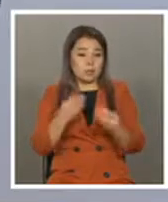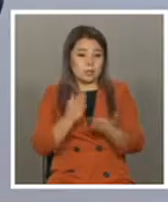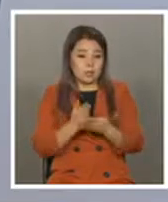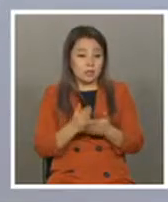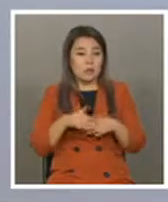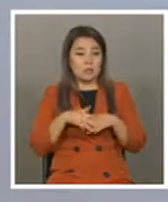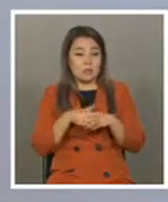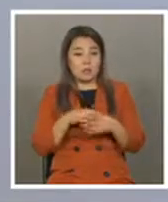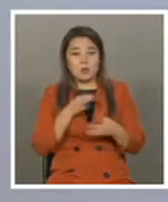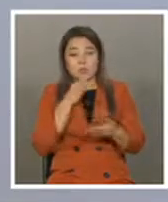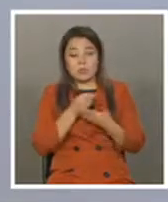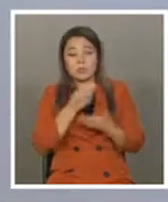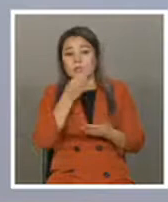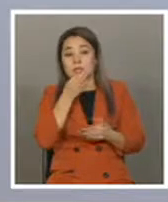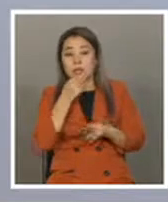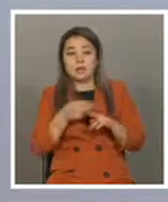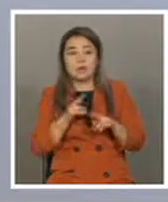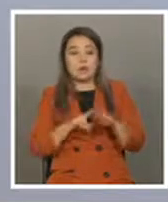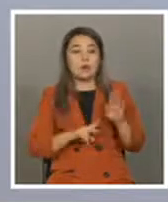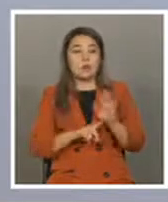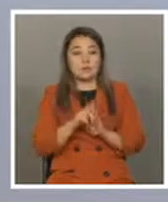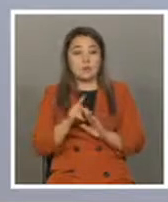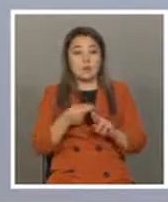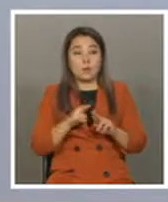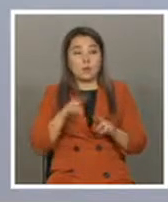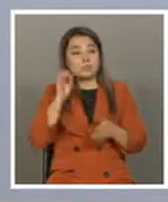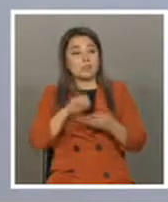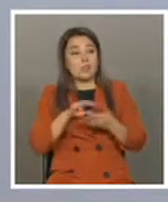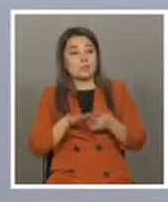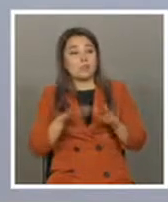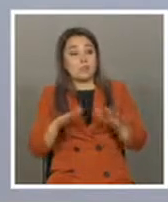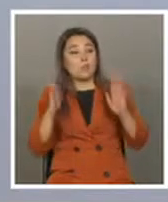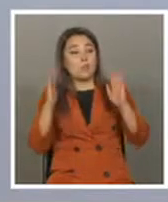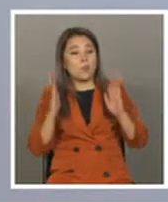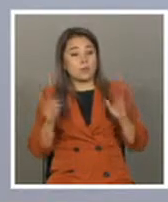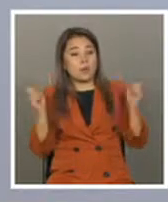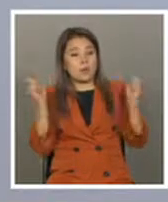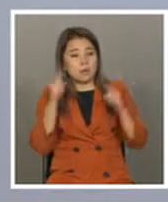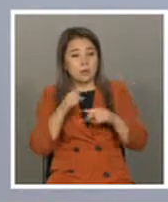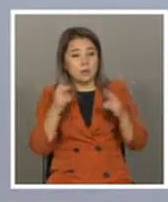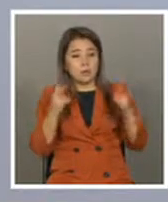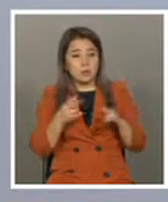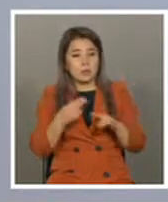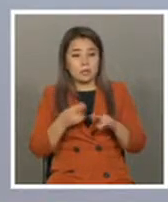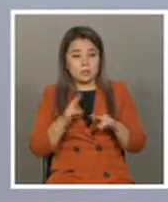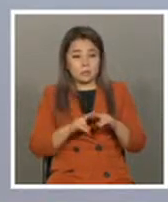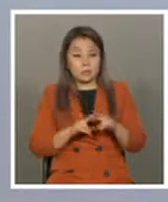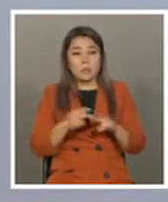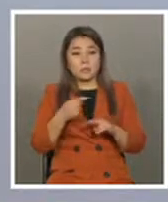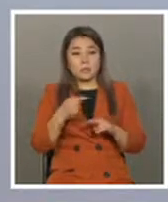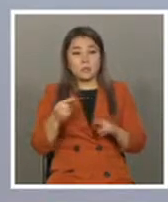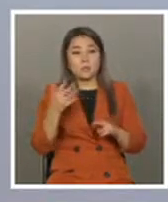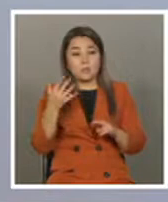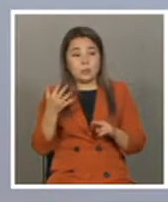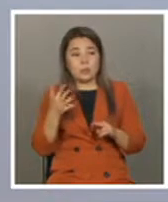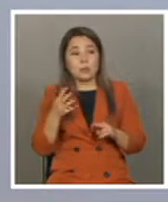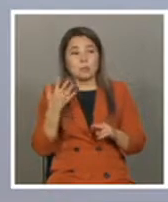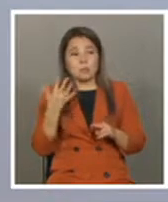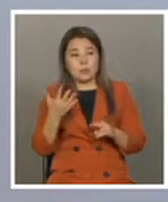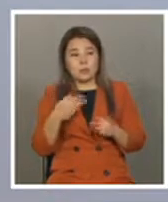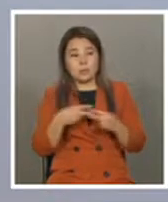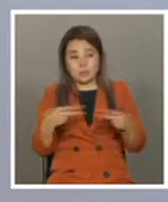мәнін таппас бұрын біз алдымен осы сандардың модульдерін анықтап аламыз. Сонымен минус 5-тің модулі 5-ке